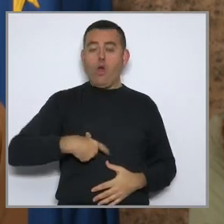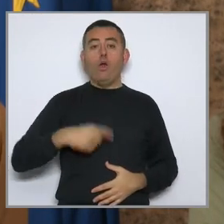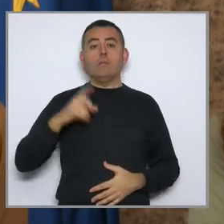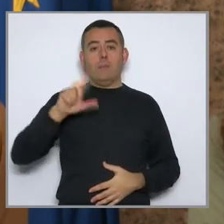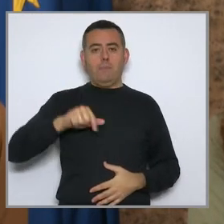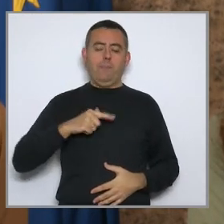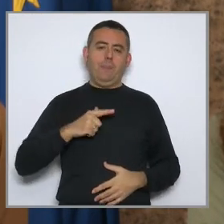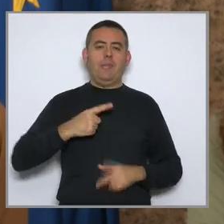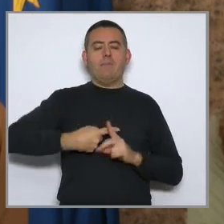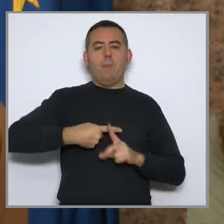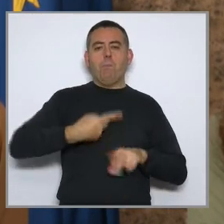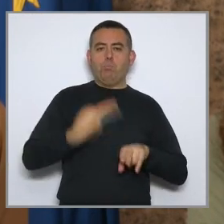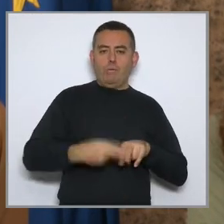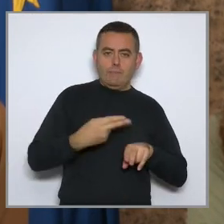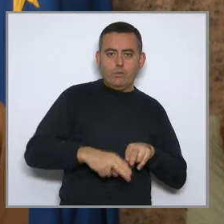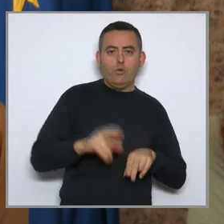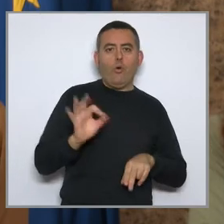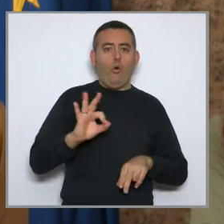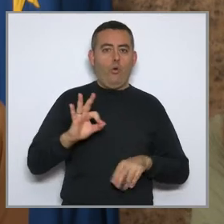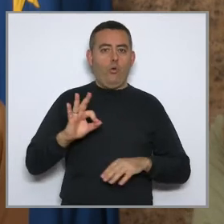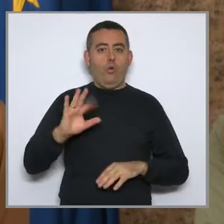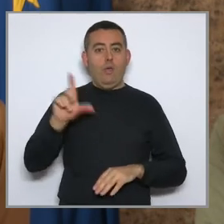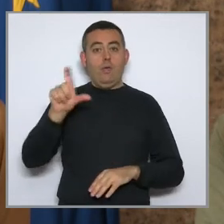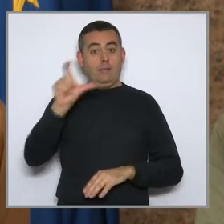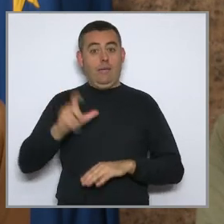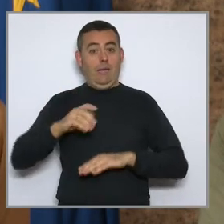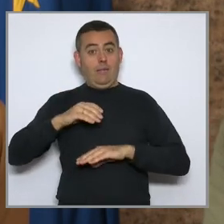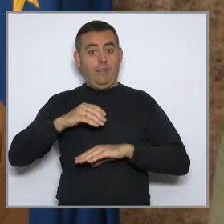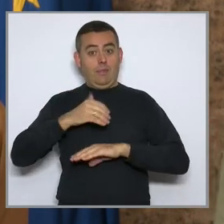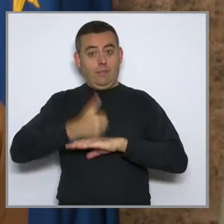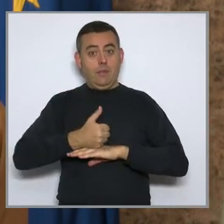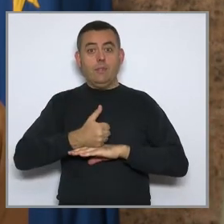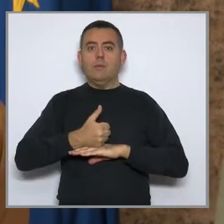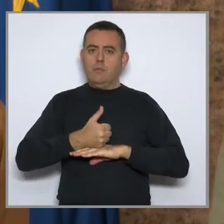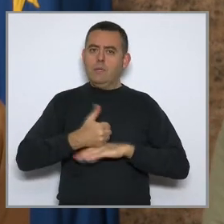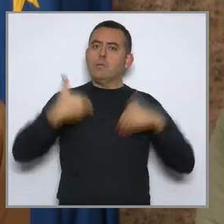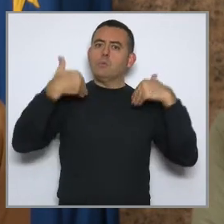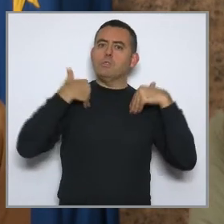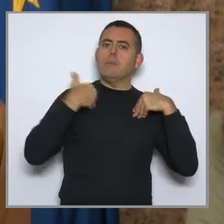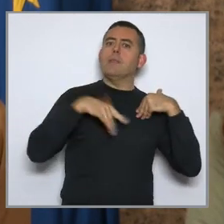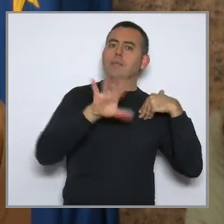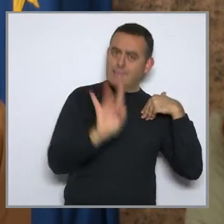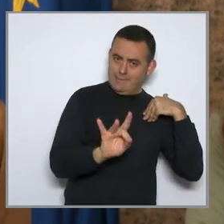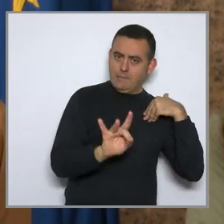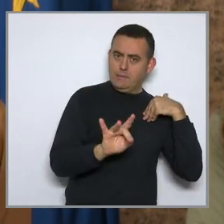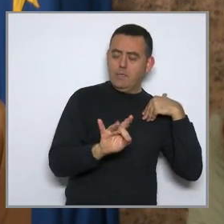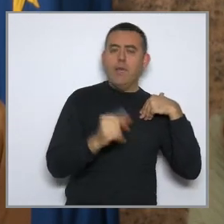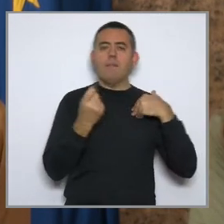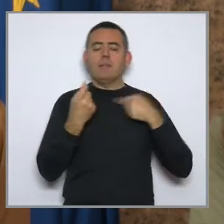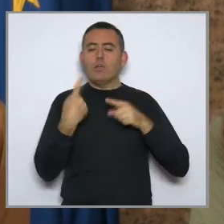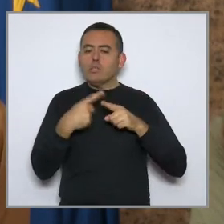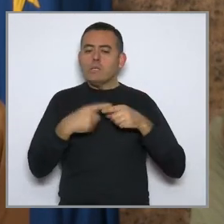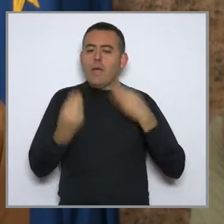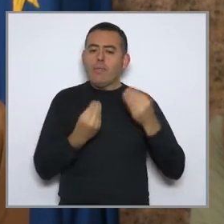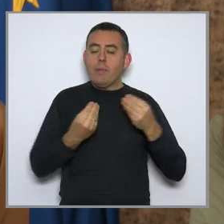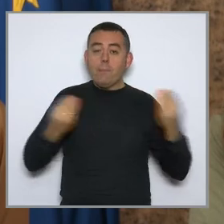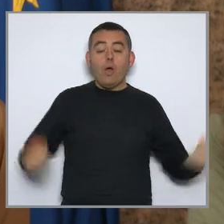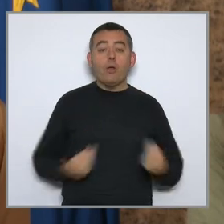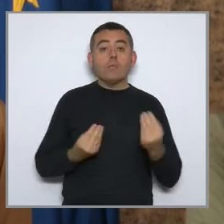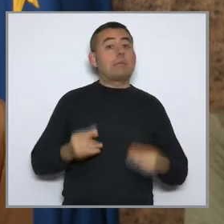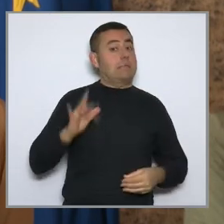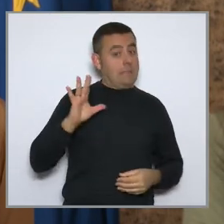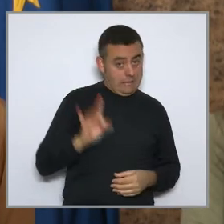sé que hi ha moltes qüestions que ha de fer la Generalitat i que ha de fer-ho millor i de la manera més eficaç